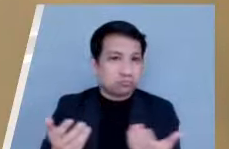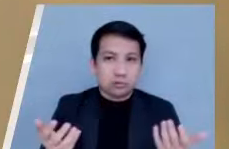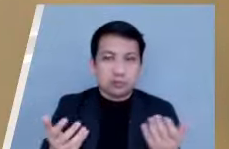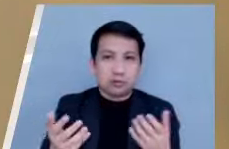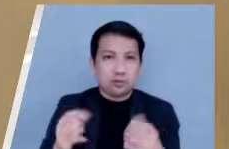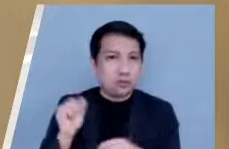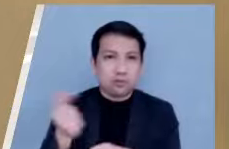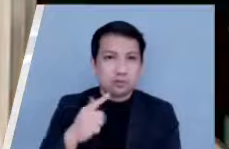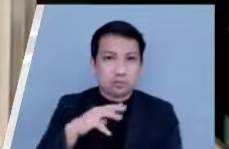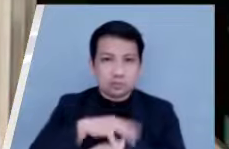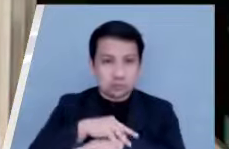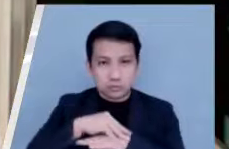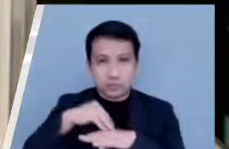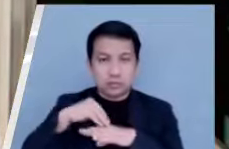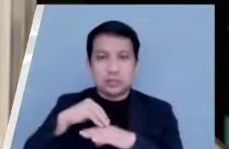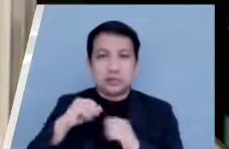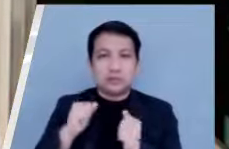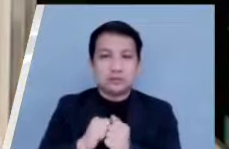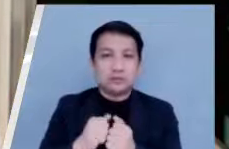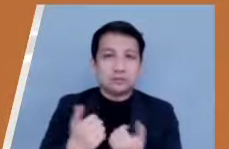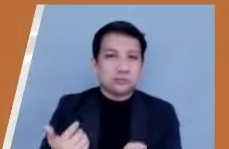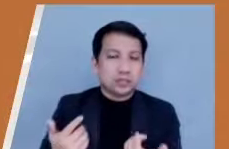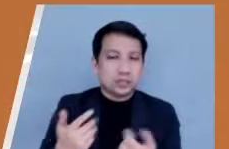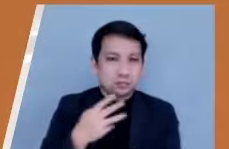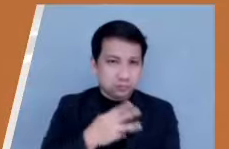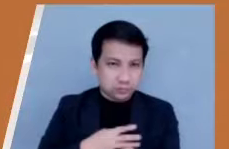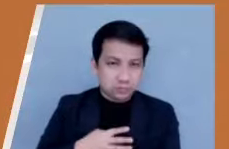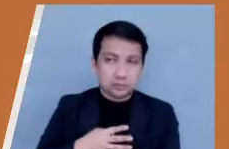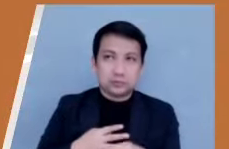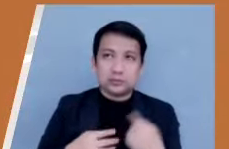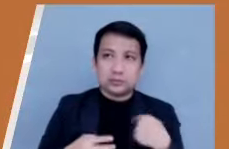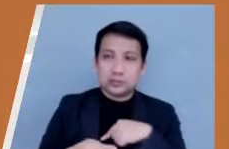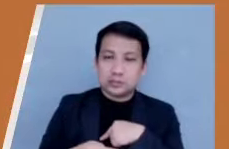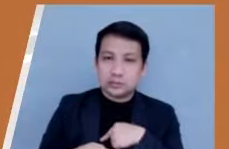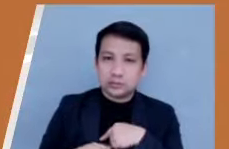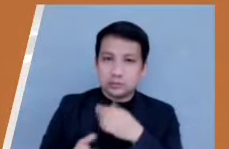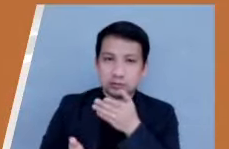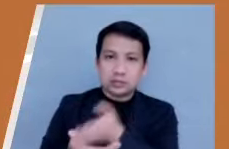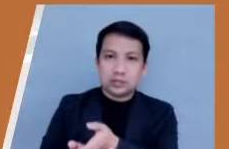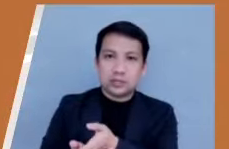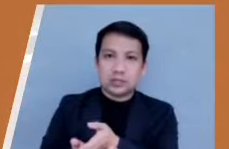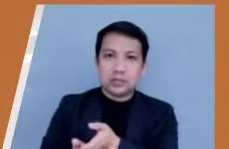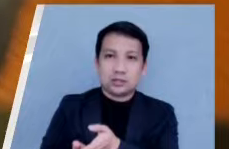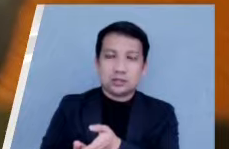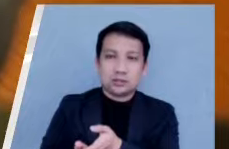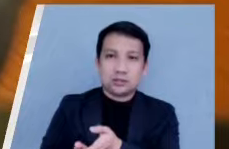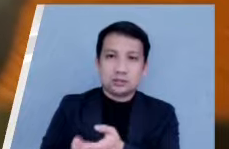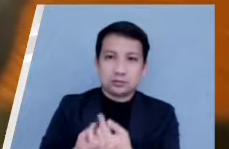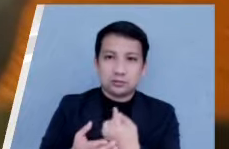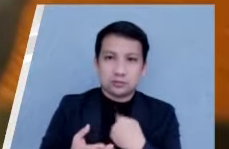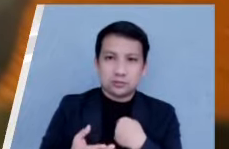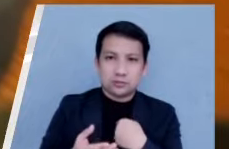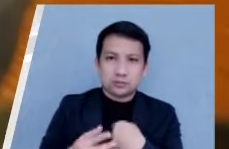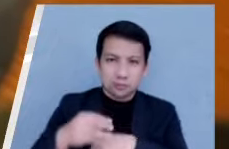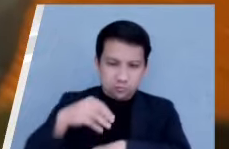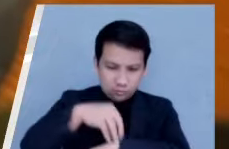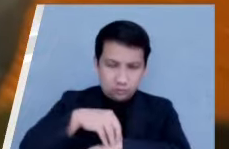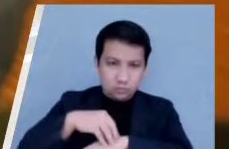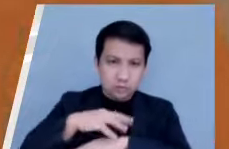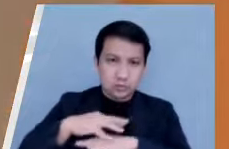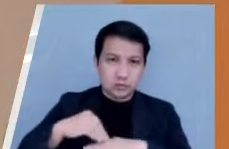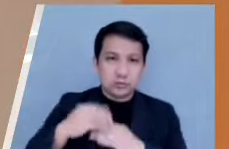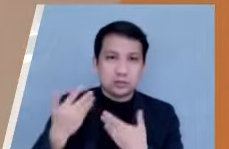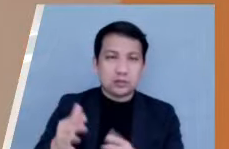yan napupunta. Kuwari may sugat ka dito, ang una mong ilalagay ay itong foam. And then afterwards, after the